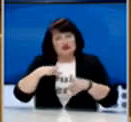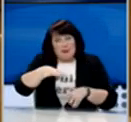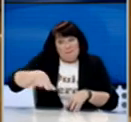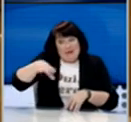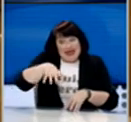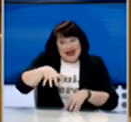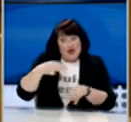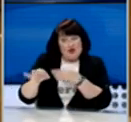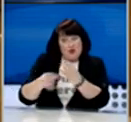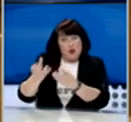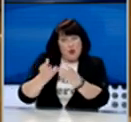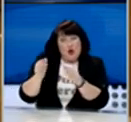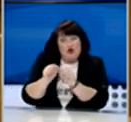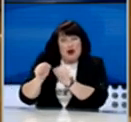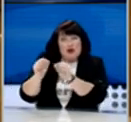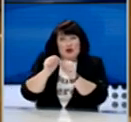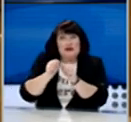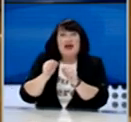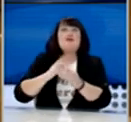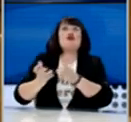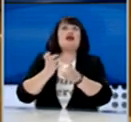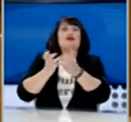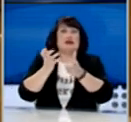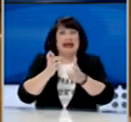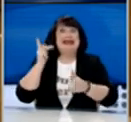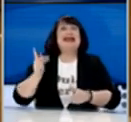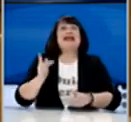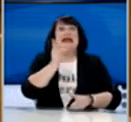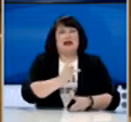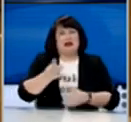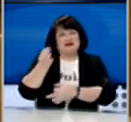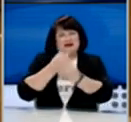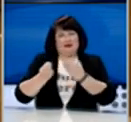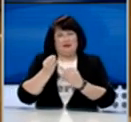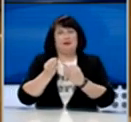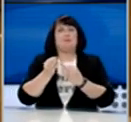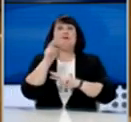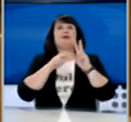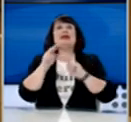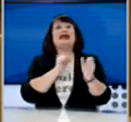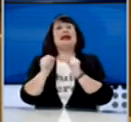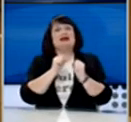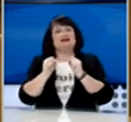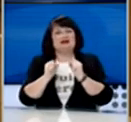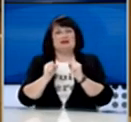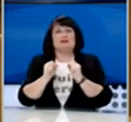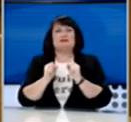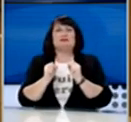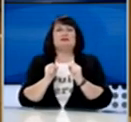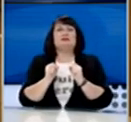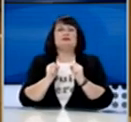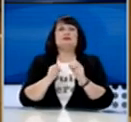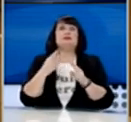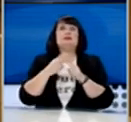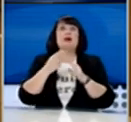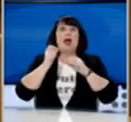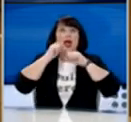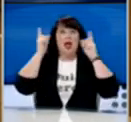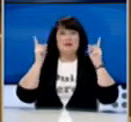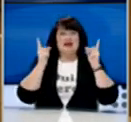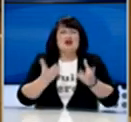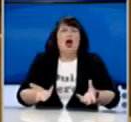περιοχή και σε κοντινές αποστάσεις και συνεχίζει η κλιματική κρίση που έδωσε έναν ιστορικά πρωτοφανή σε